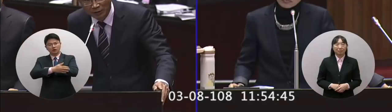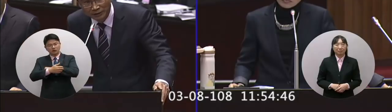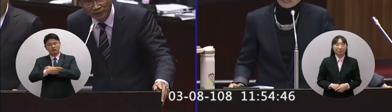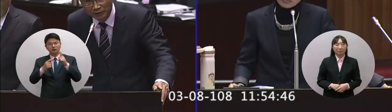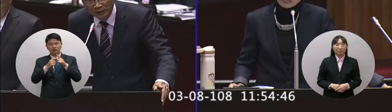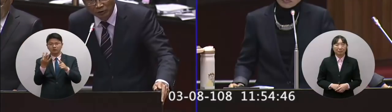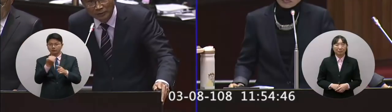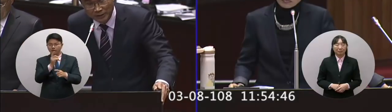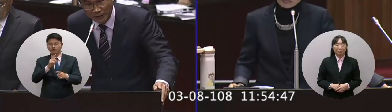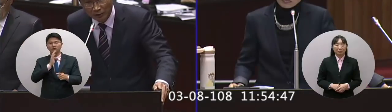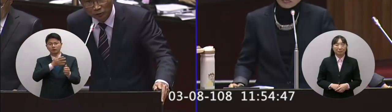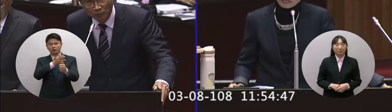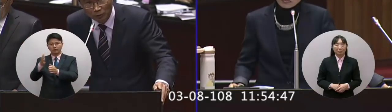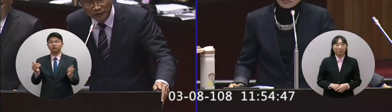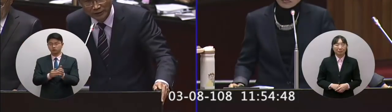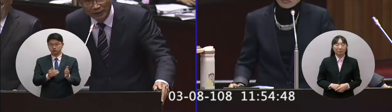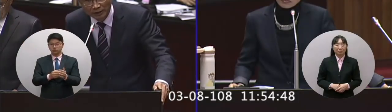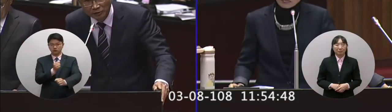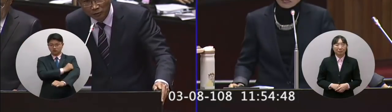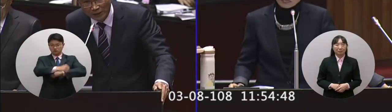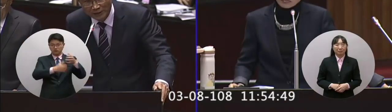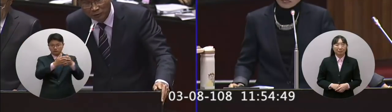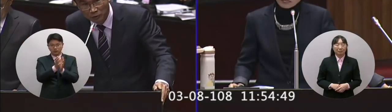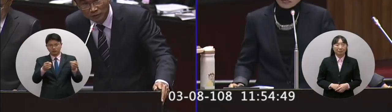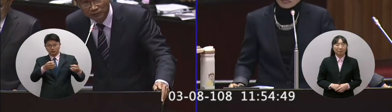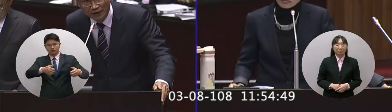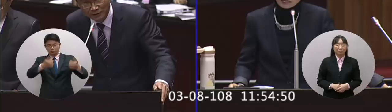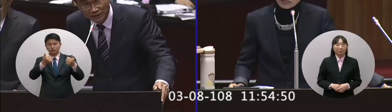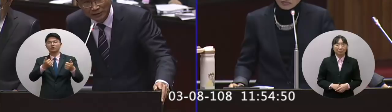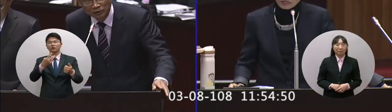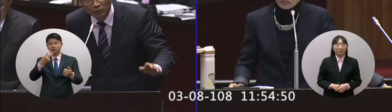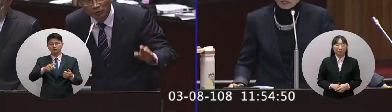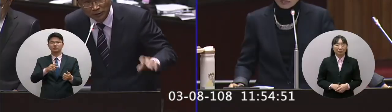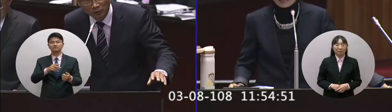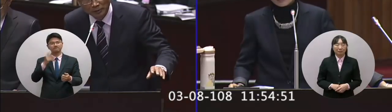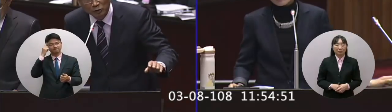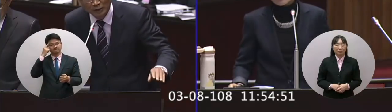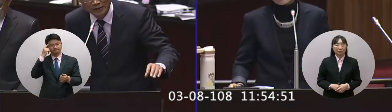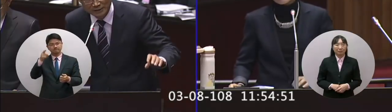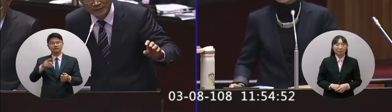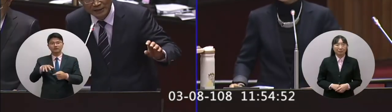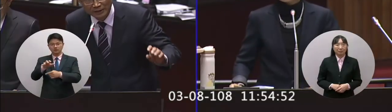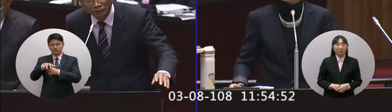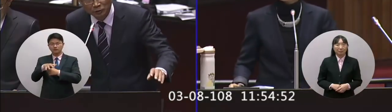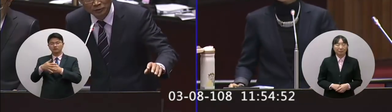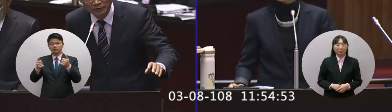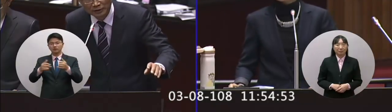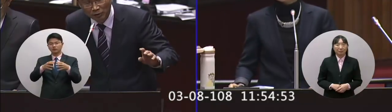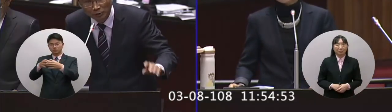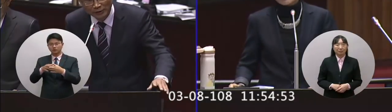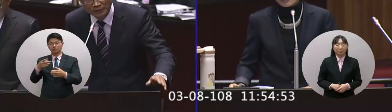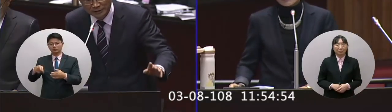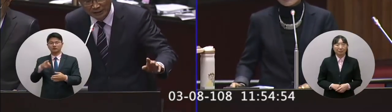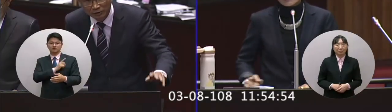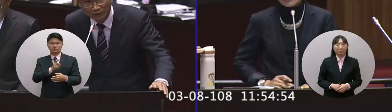分，调查完之后，我们已经跟劳动部协调好，用外展服务的方式，透过我们的农民团体直接来调度。